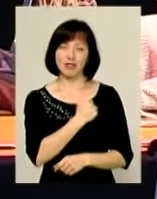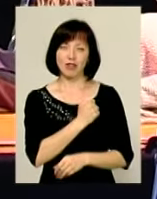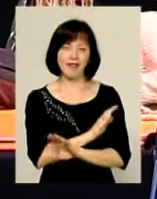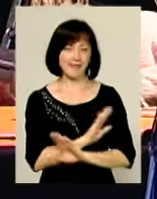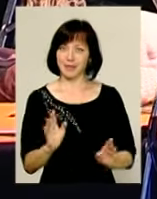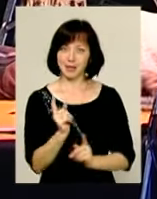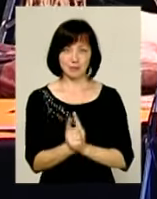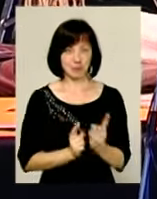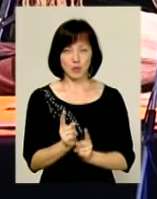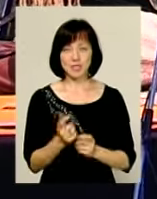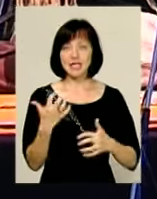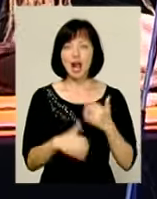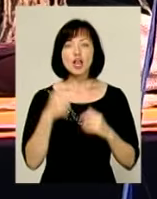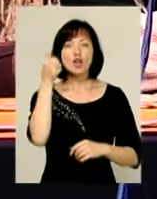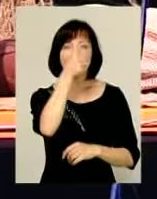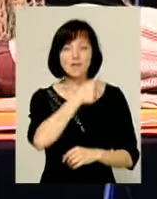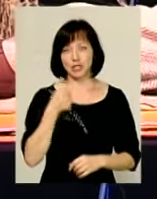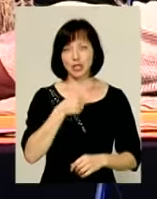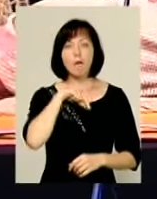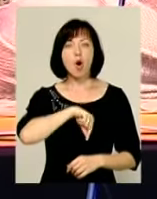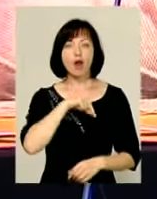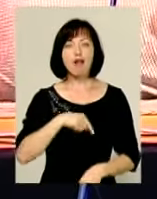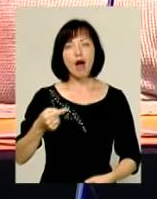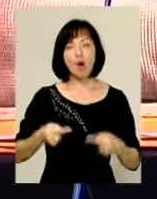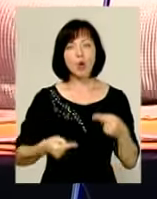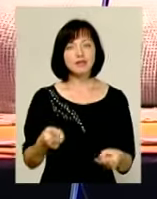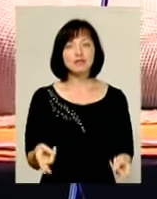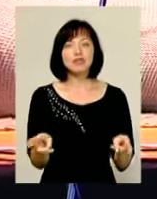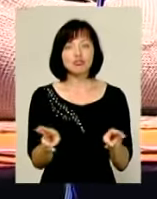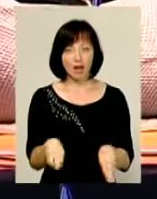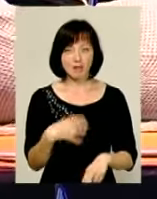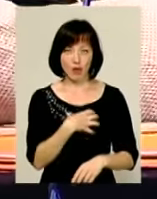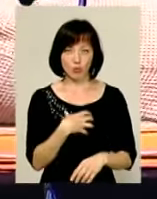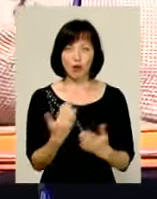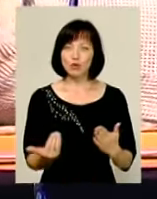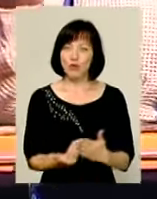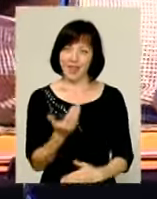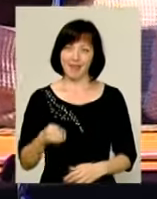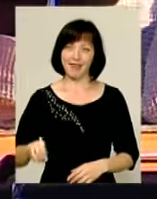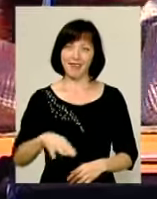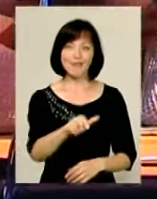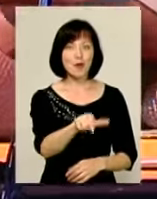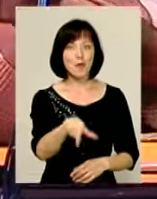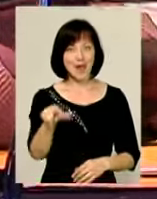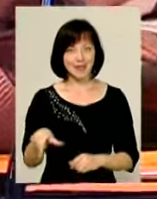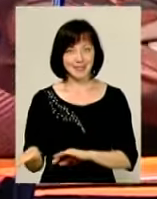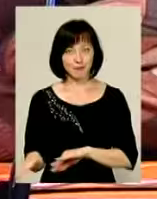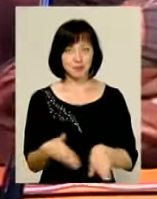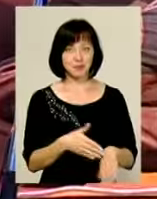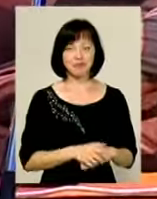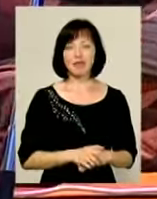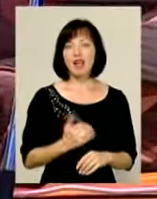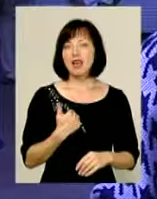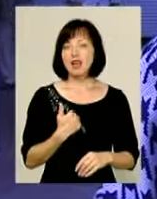змінюється. Середньовічна моральна колізія залишається актуальною і для нових європейців. Я